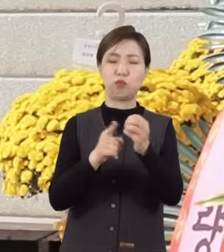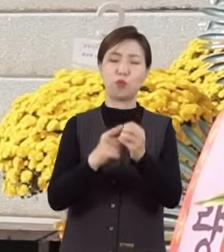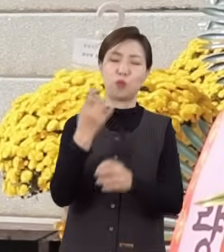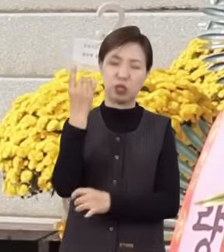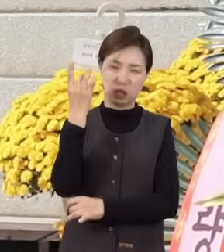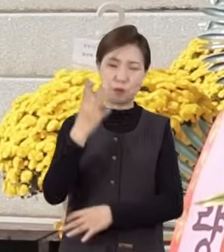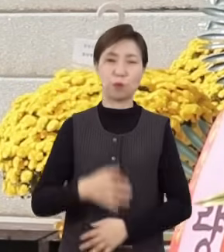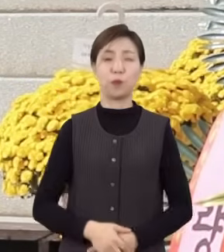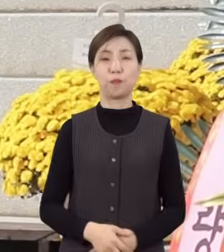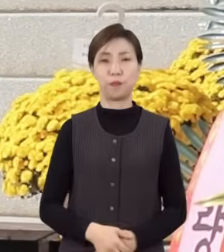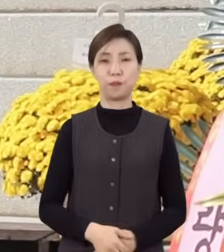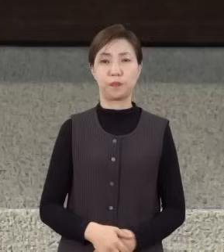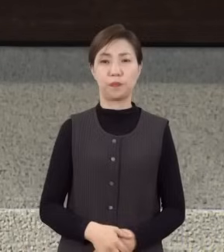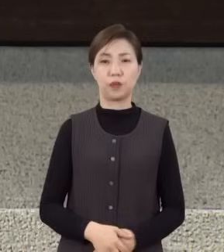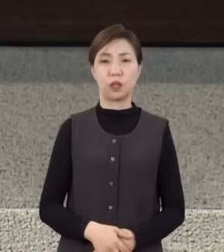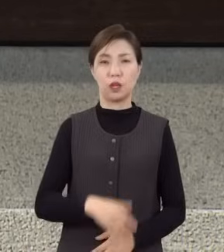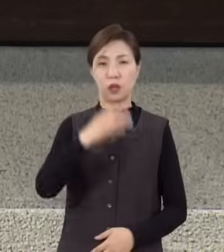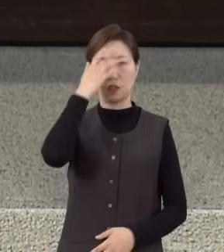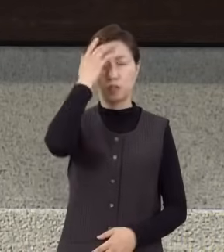스님들의 모임 승가,